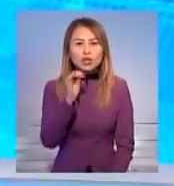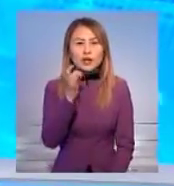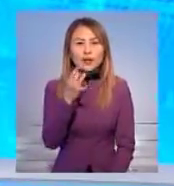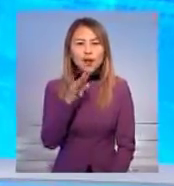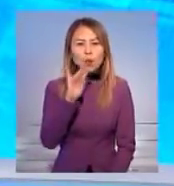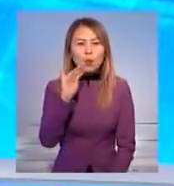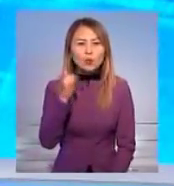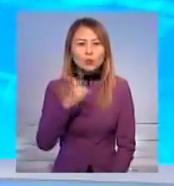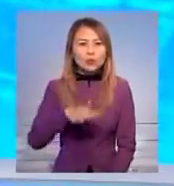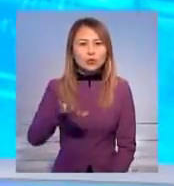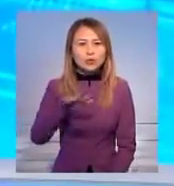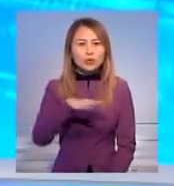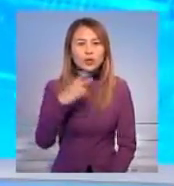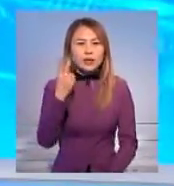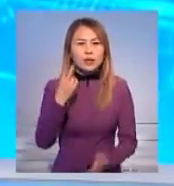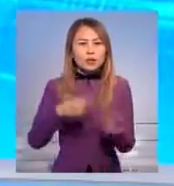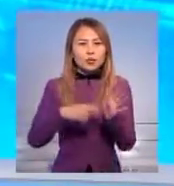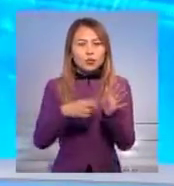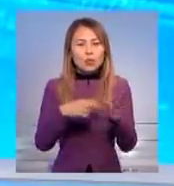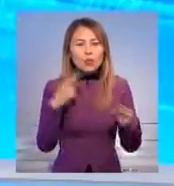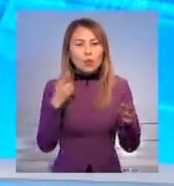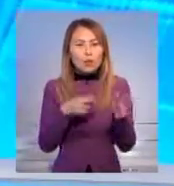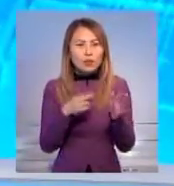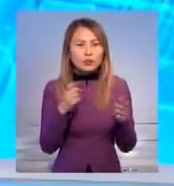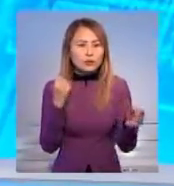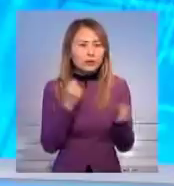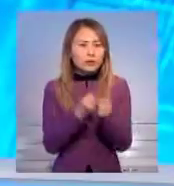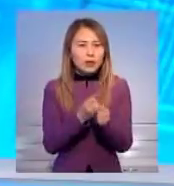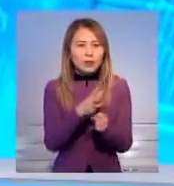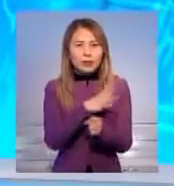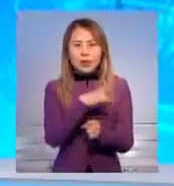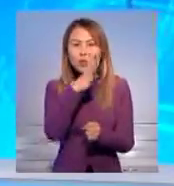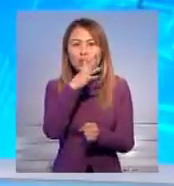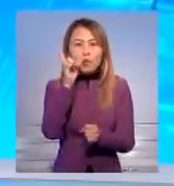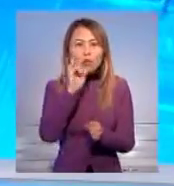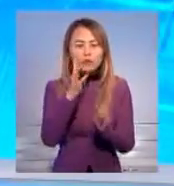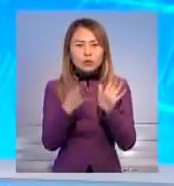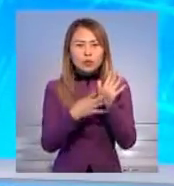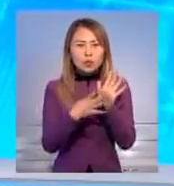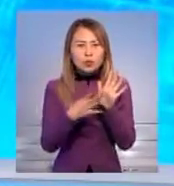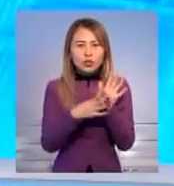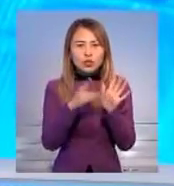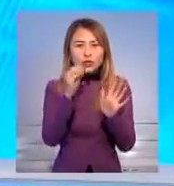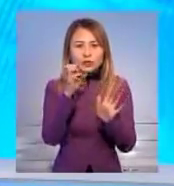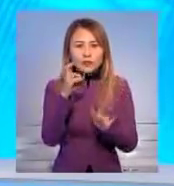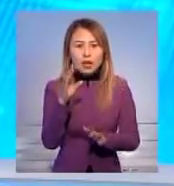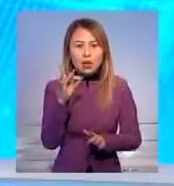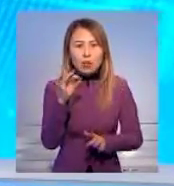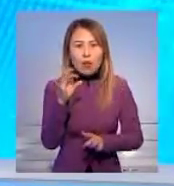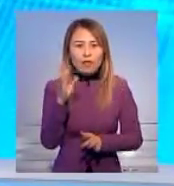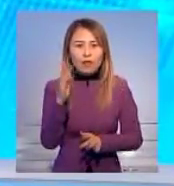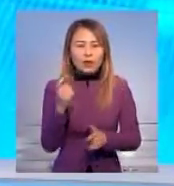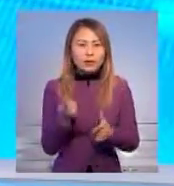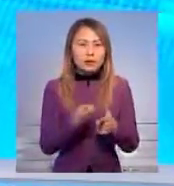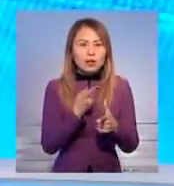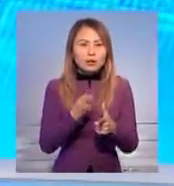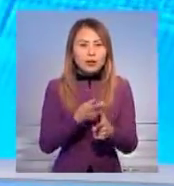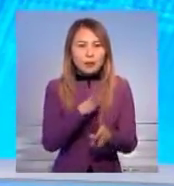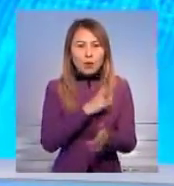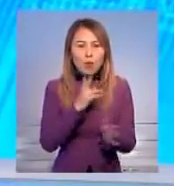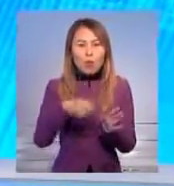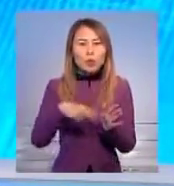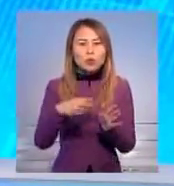Чехияның оңтүстігінде екі жолаушылар пойызы соқтығысты. Оқыс оқиға жергілікті уақыт бойынша сағат 9-да Ческа Крумова станциясында